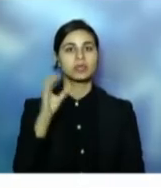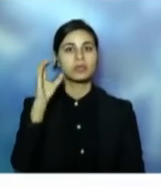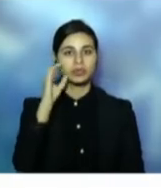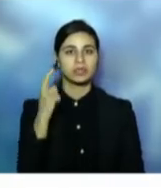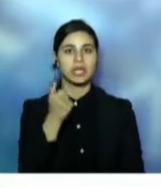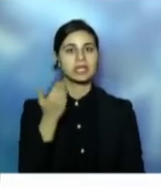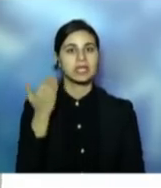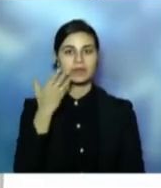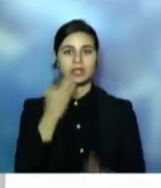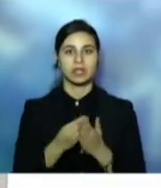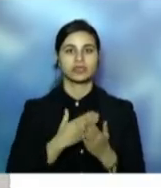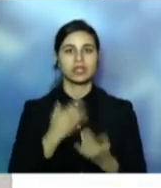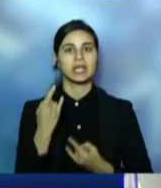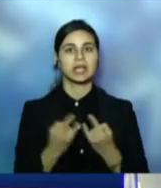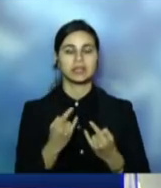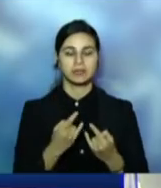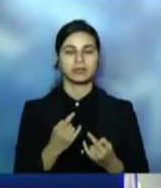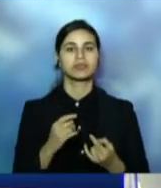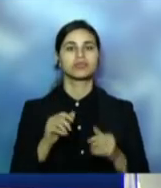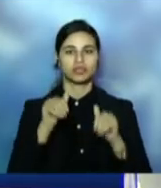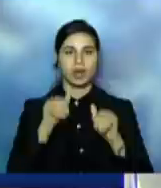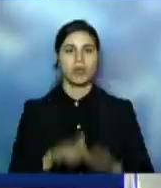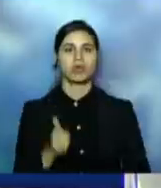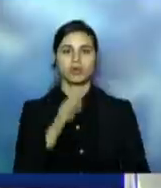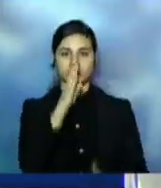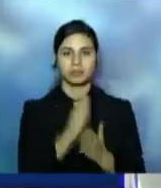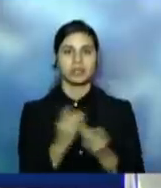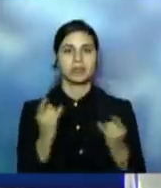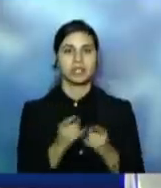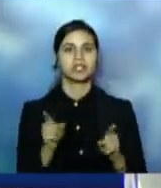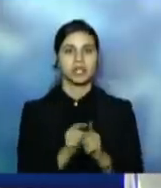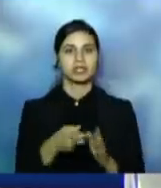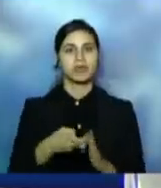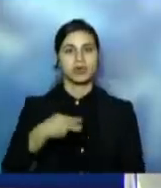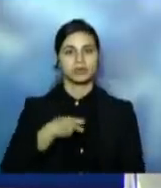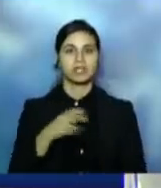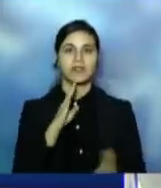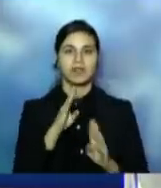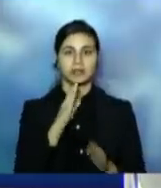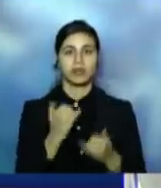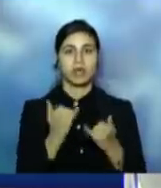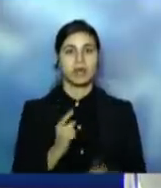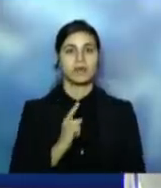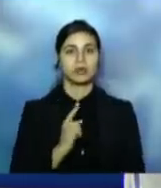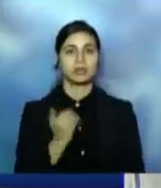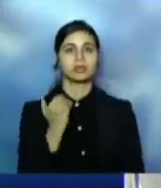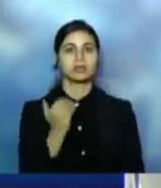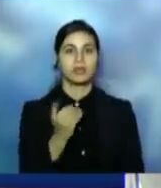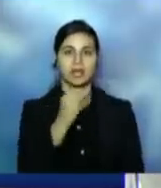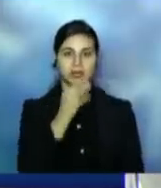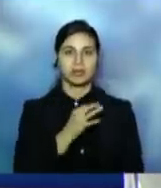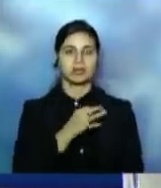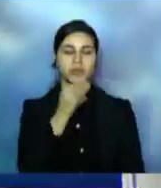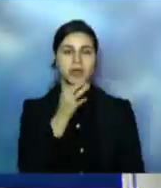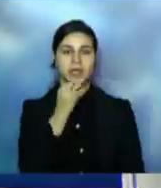გასულ კვირას ჩვენი გადაცემები, ჩამოაყალიბეთ როგორც პირდაპირ ეთერში, ასევე მოგწევრეთ Facebook-ზე. მე ველოდები თქვენგან პასუხს.